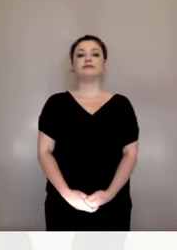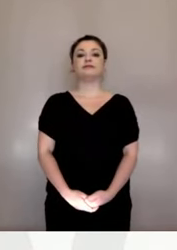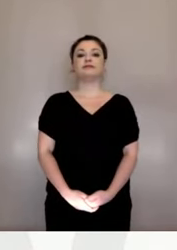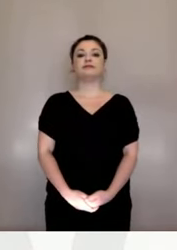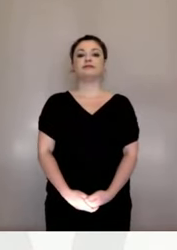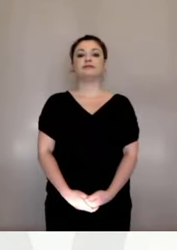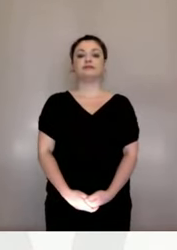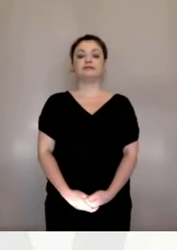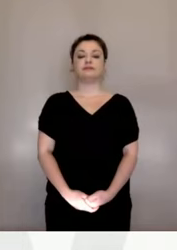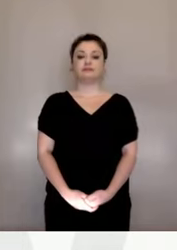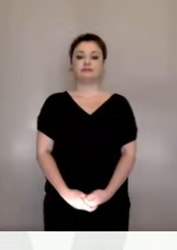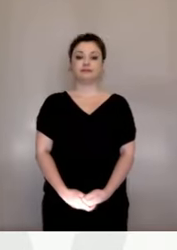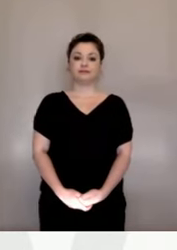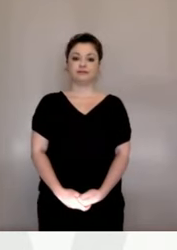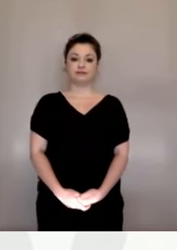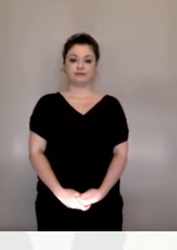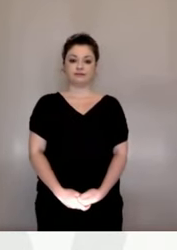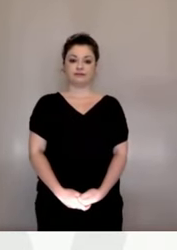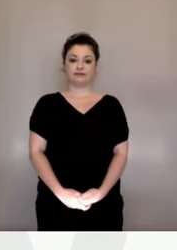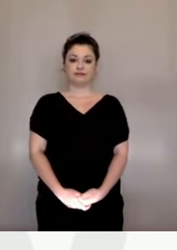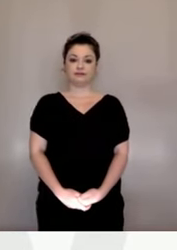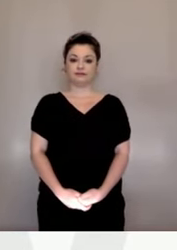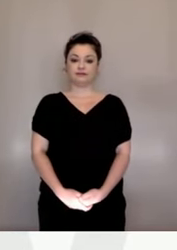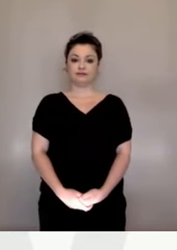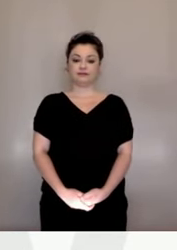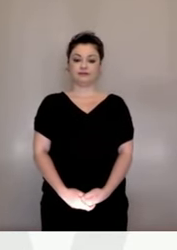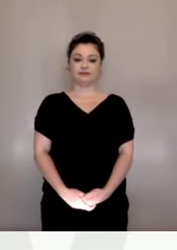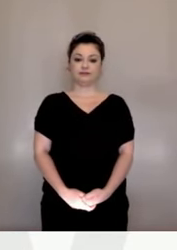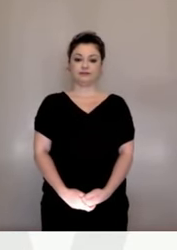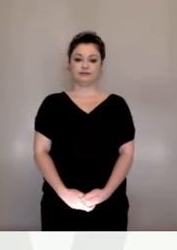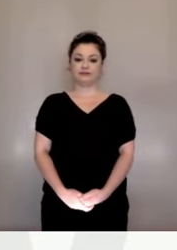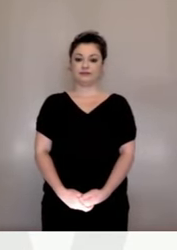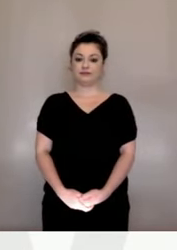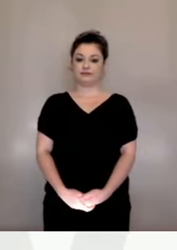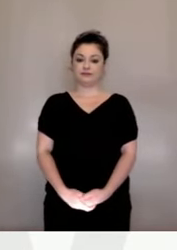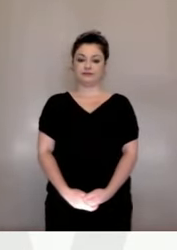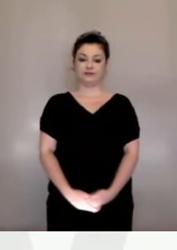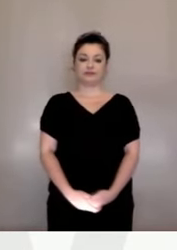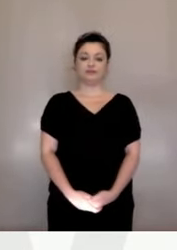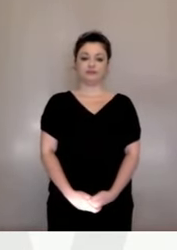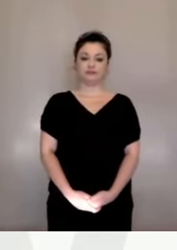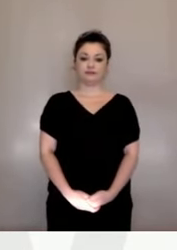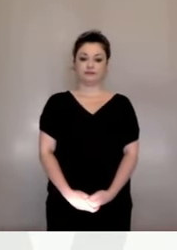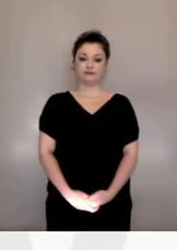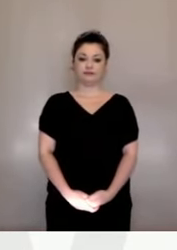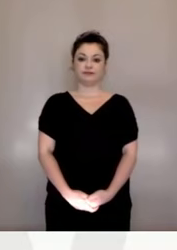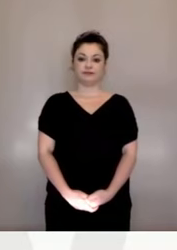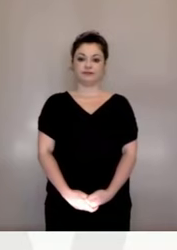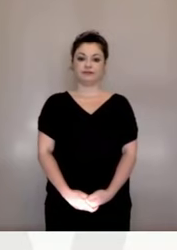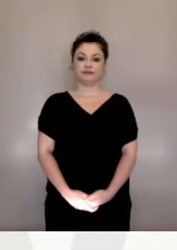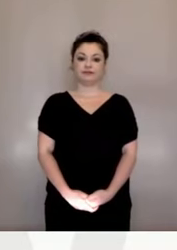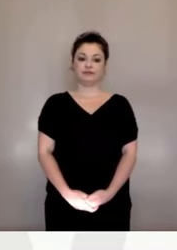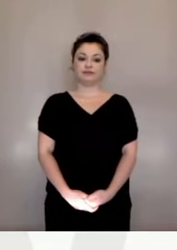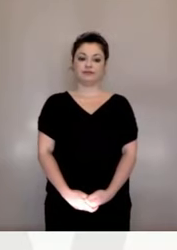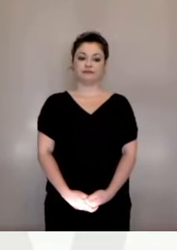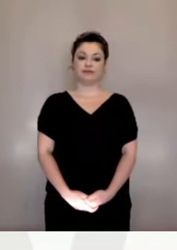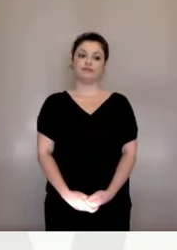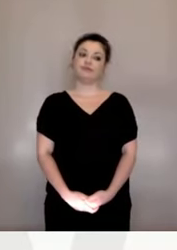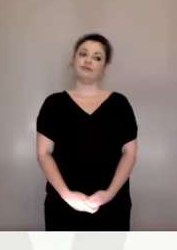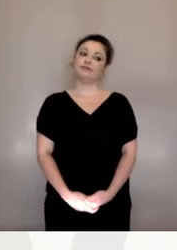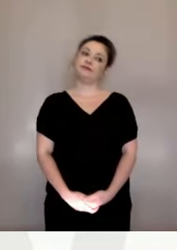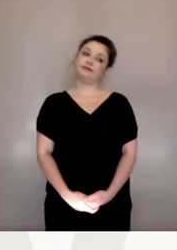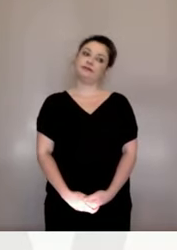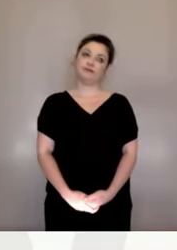dynamique pour laquelle on devient perpétuellement libre. Cette nouvelle vision de liberté comporte